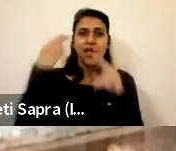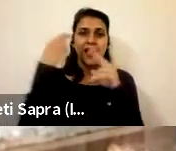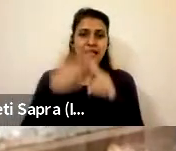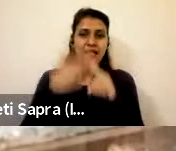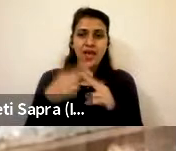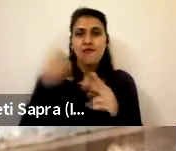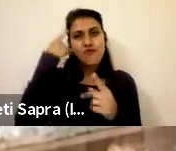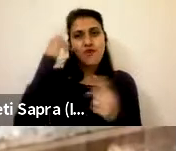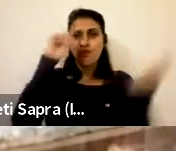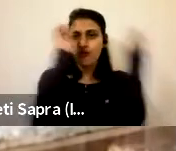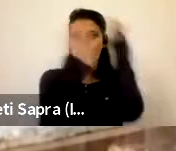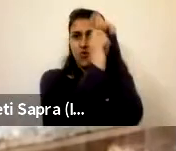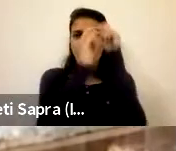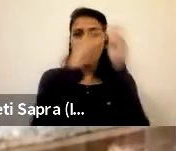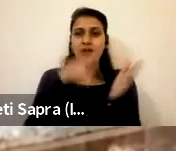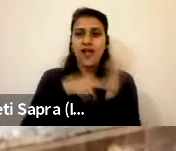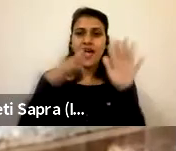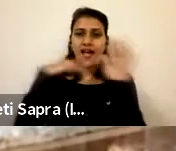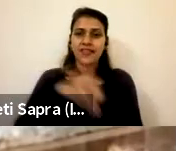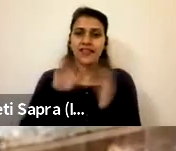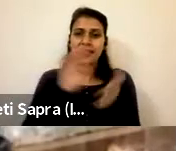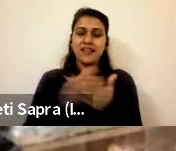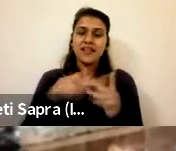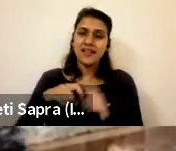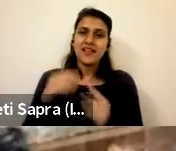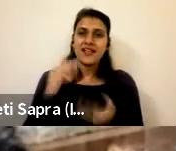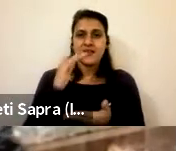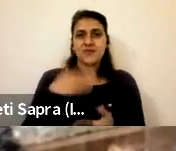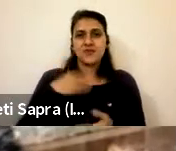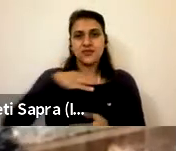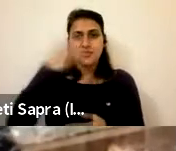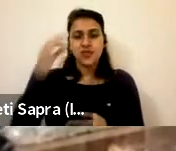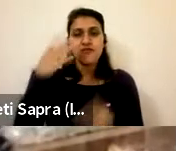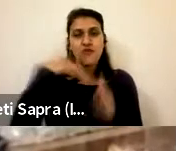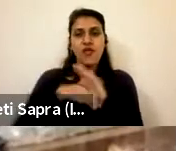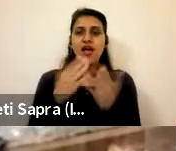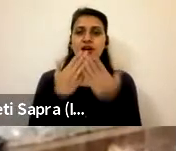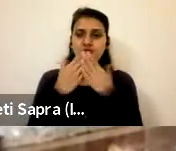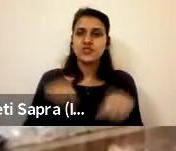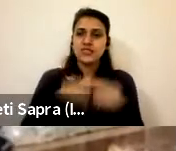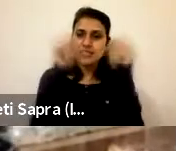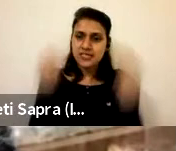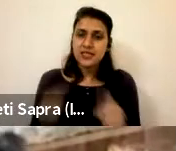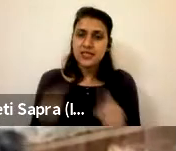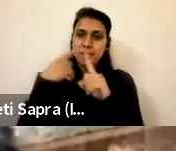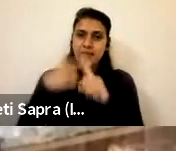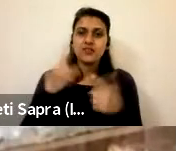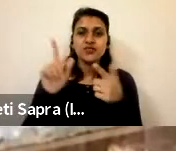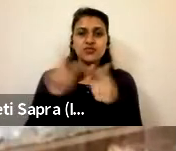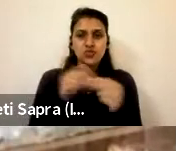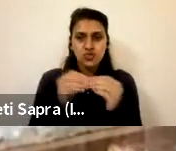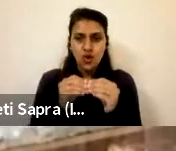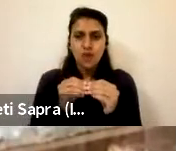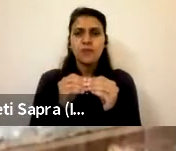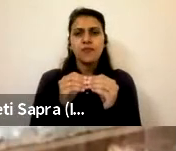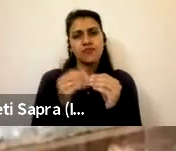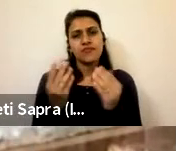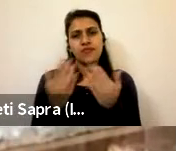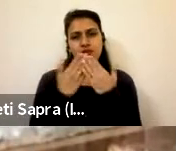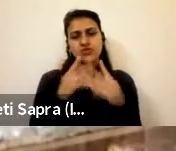ರೋಲ್ ಮಾಡಲ್ ಆಗ್ತೀನಿ ಆ್ಯಂಡ್ ಎಜುಕೇಷನ್ ಸಿಸ್ಟಮಲ್ಲಿ ಆ್ಯಂಡ್ ಜಾಬ್ ಎಂಪ್ಲಾಯ್ಮೆಂಟ್ ತುಂಬ ಇಂಪಾರ್ಟೆಂಟ್. ಅದನ್ನು